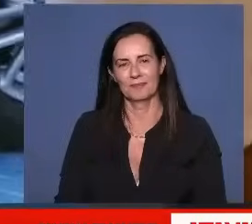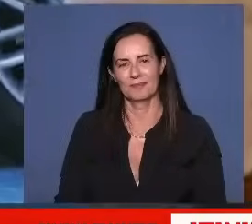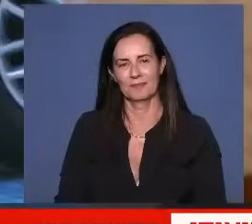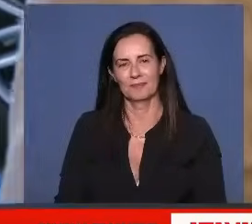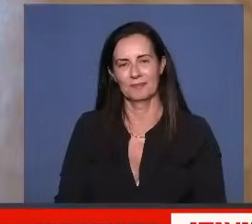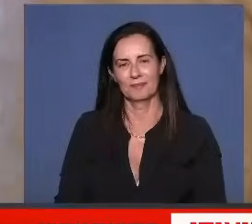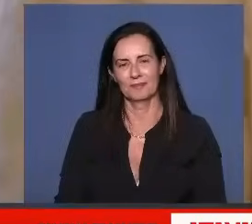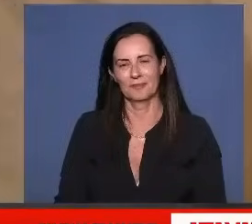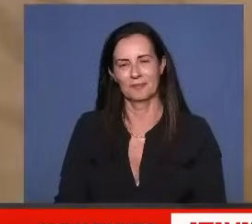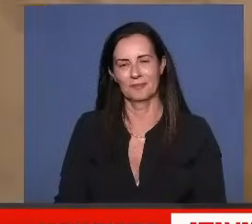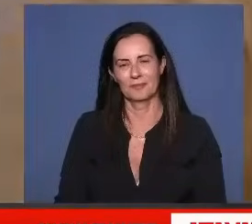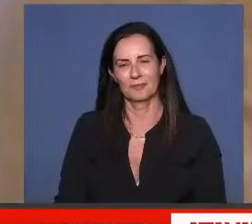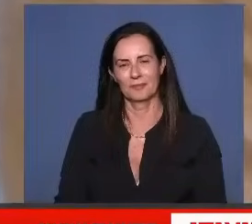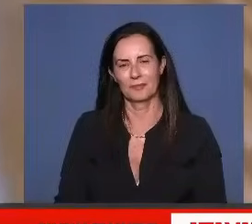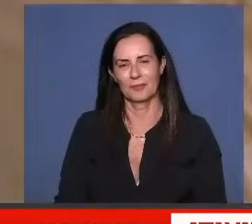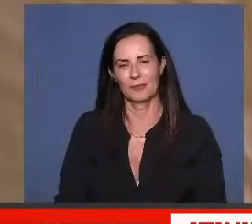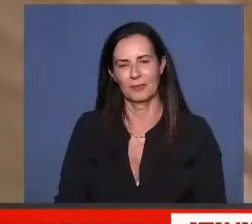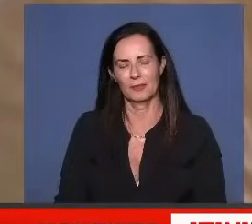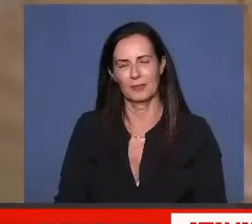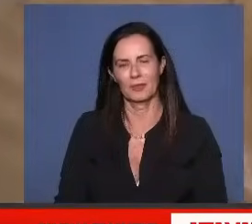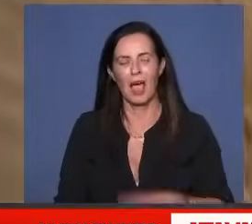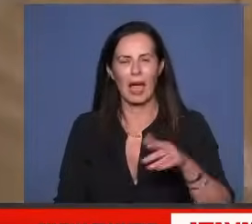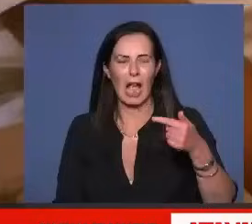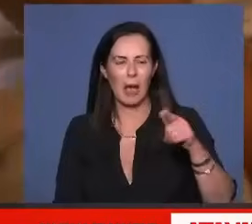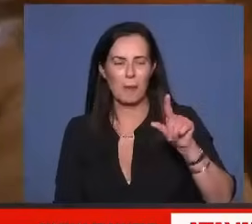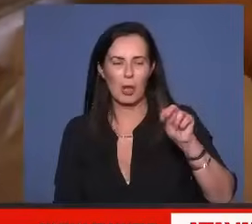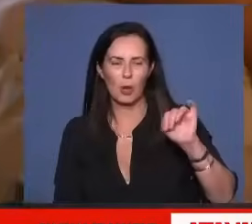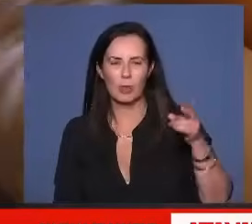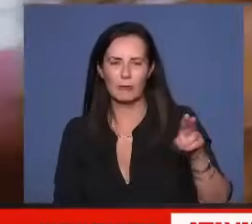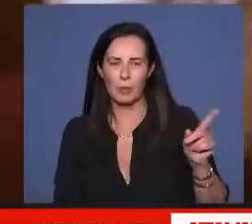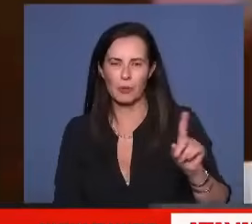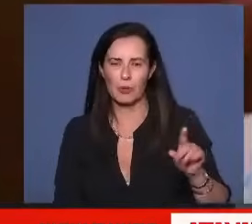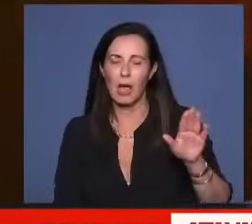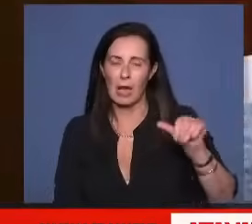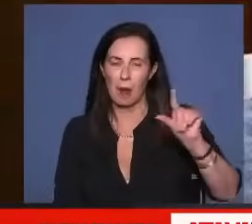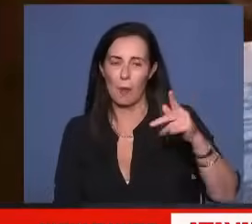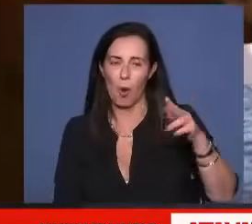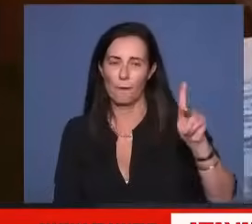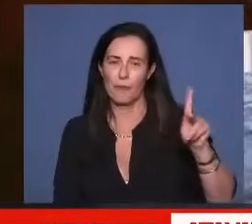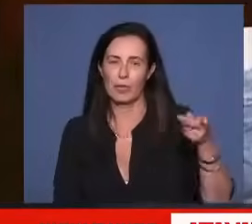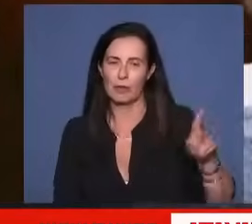יפה שלי. אבא, גם לגוני נפטר מישהו. גם אופק.